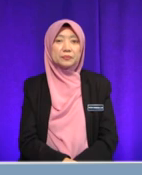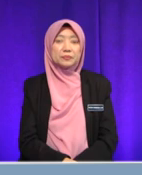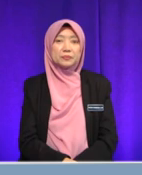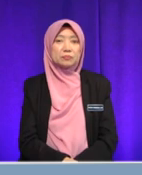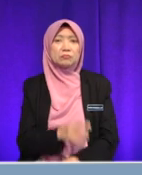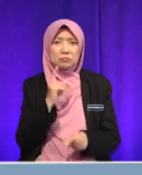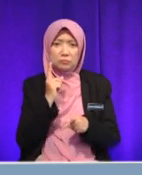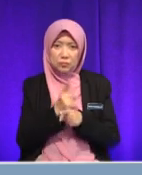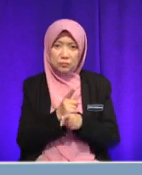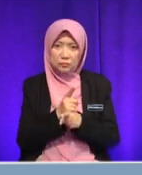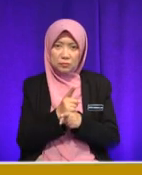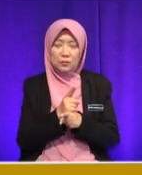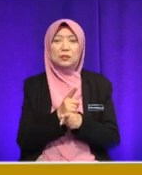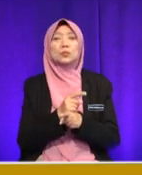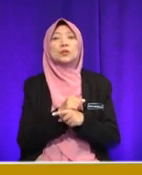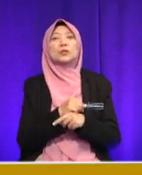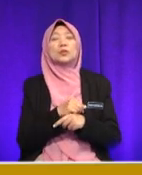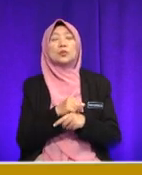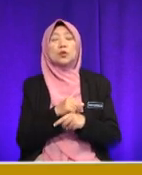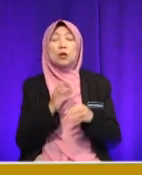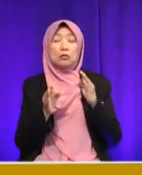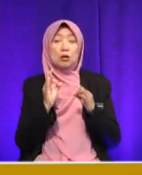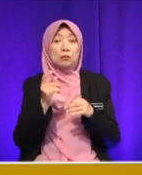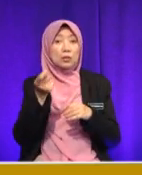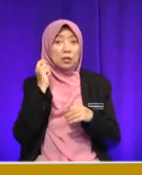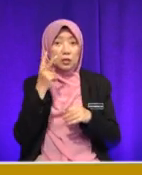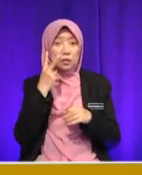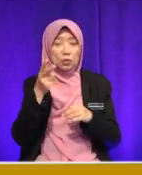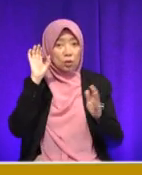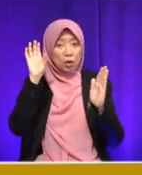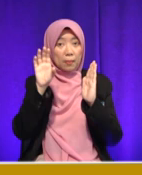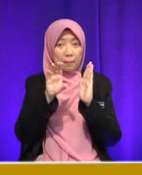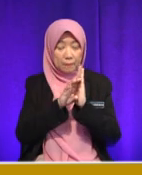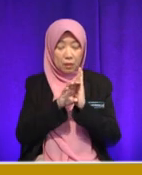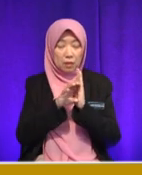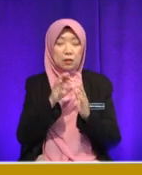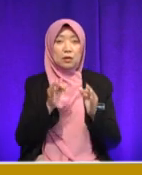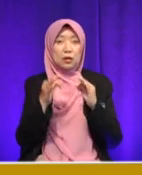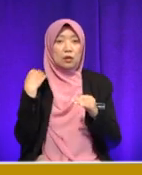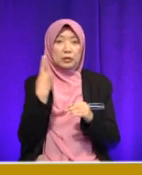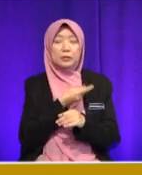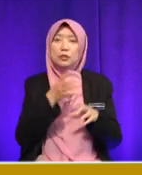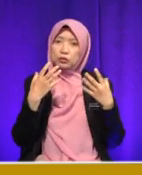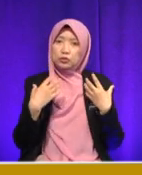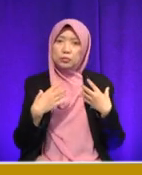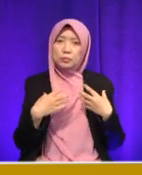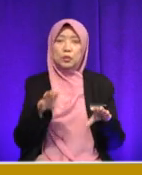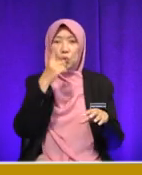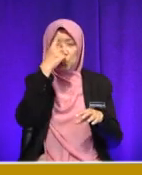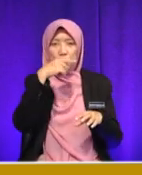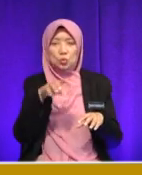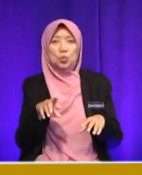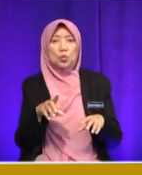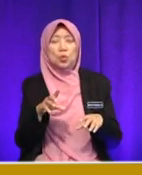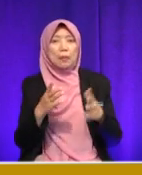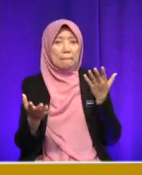Adakah betul? Betul. Tadi kalau kita lihat gambar sebentar tadi, kalau kita cuba nak bandingkan,